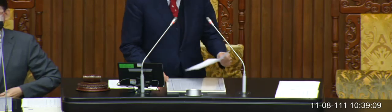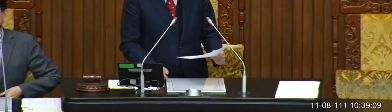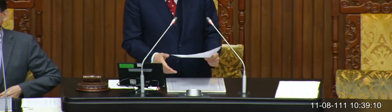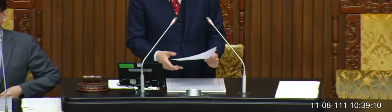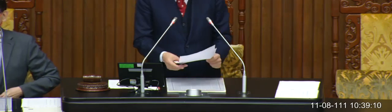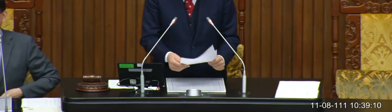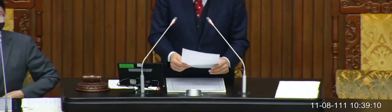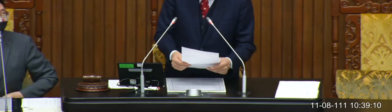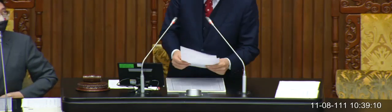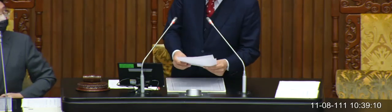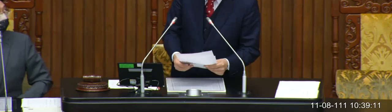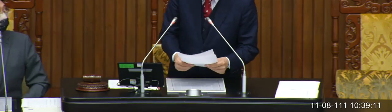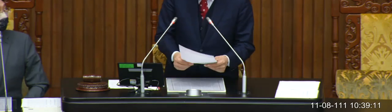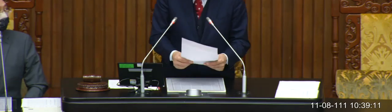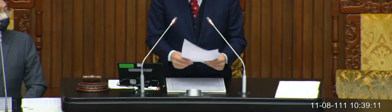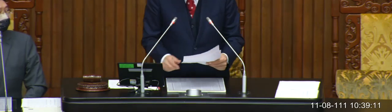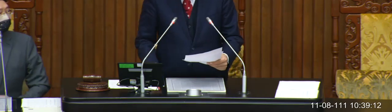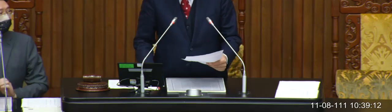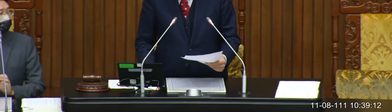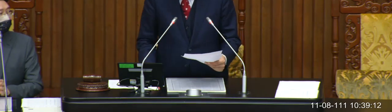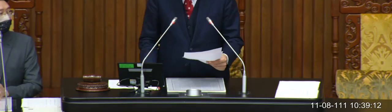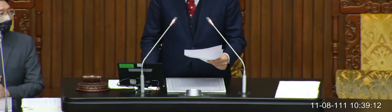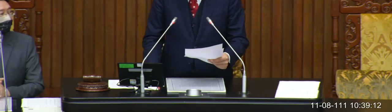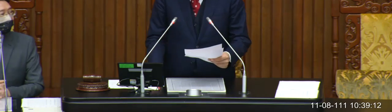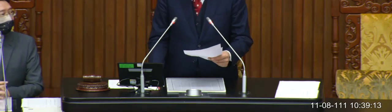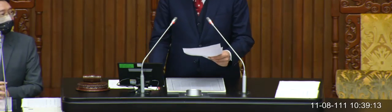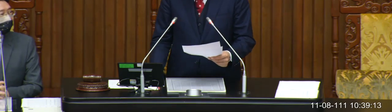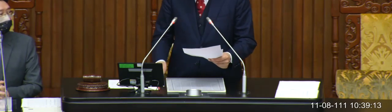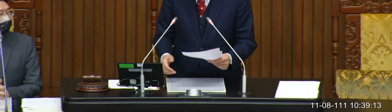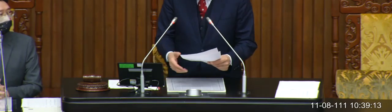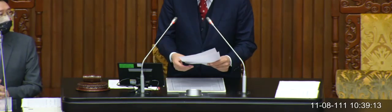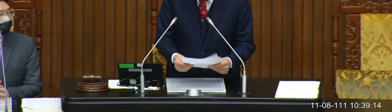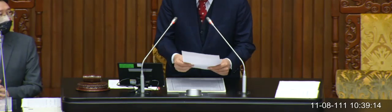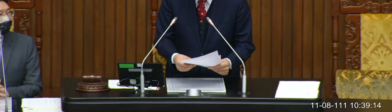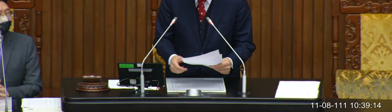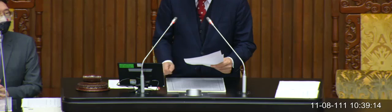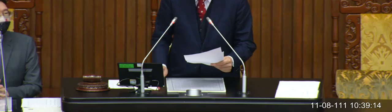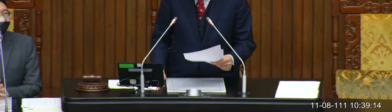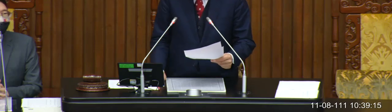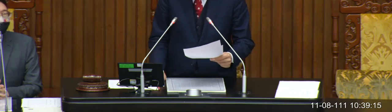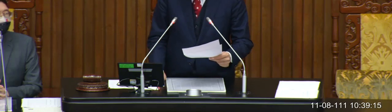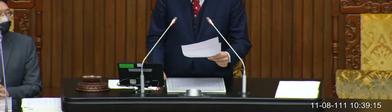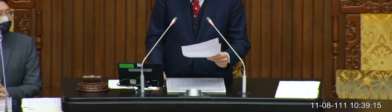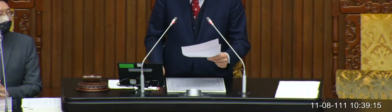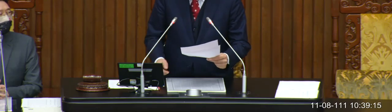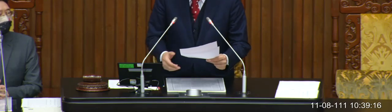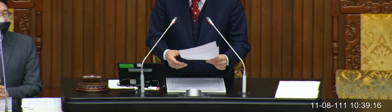好，谢谢林委员。接下来，张委员齐鲁的执行，你书面提出，请行政院书面。